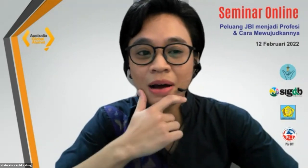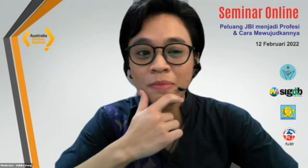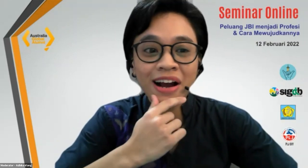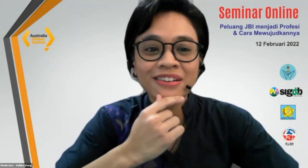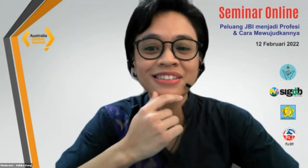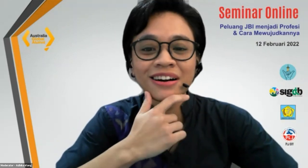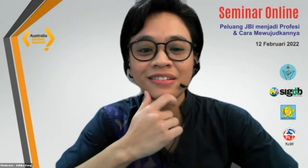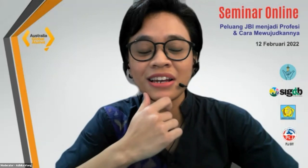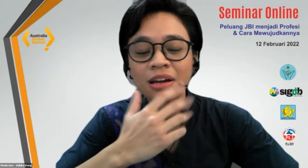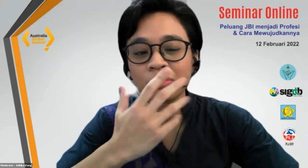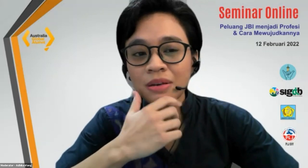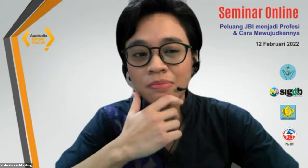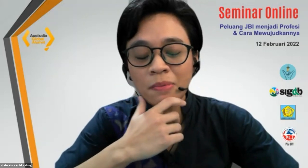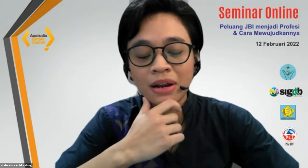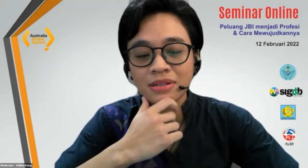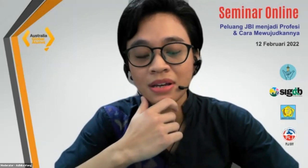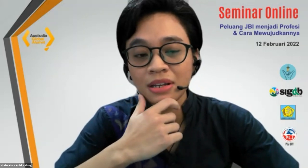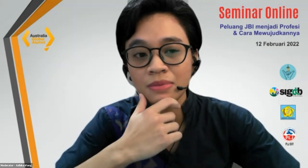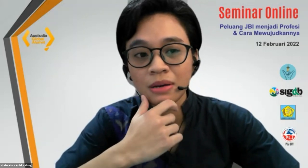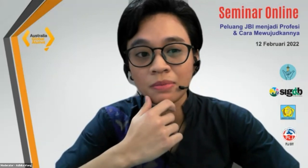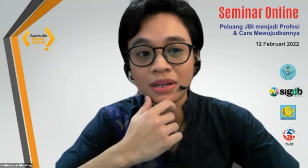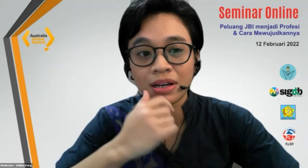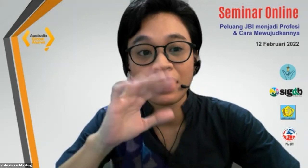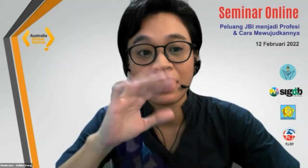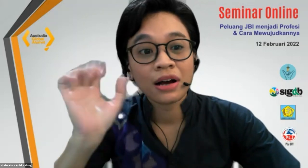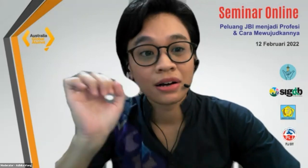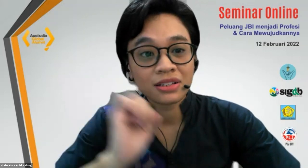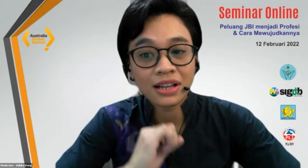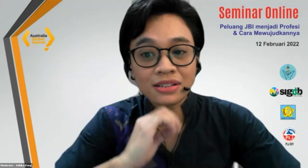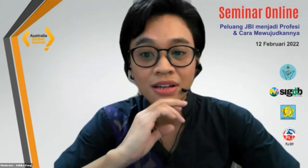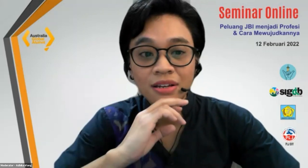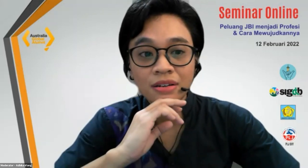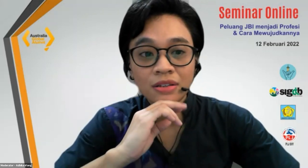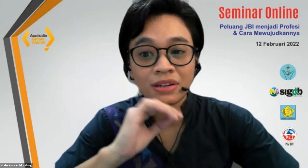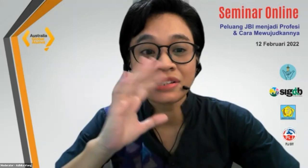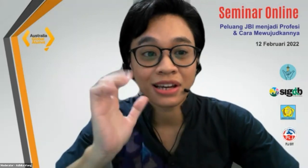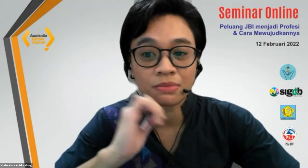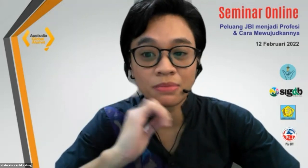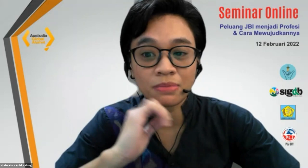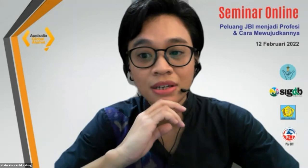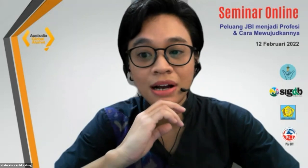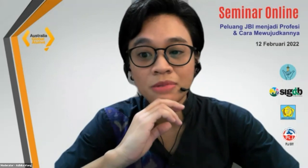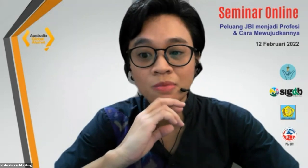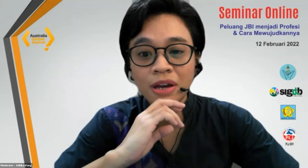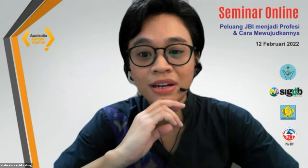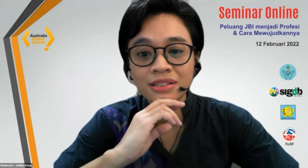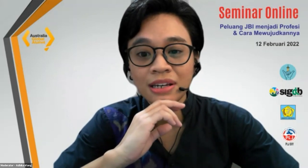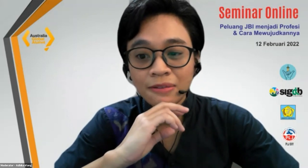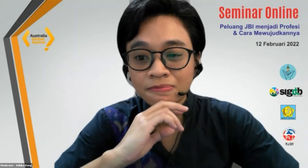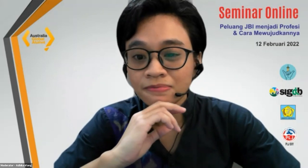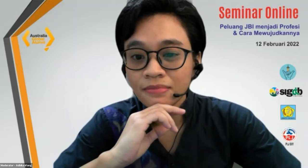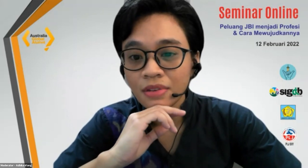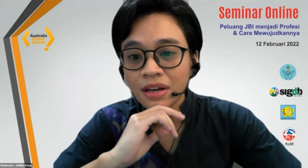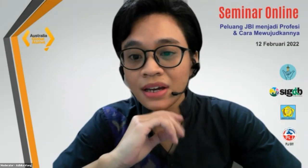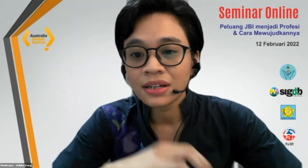Apa yang harus dilakukan Ya mungkin paparan masa di bisa memberikan kejelasan atau Inside bagi kami semua yang ada